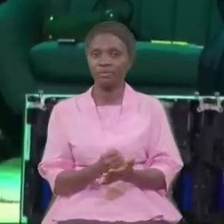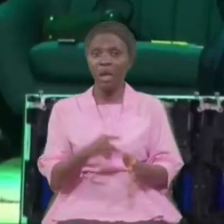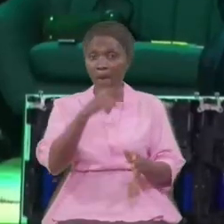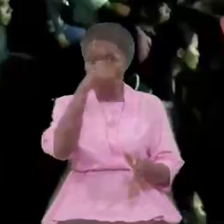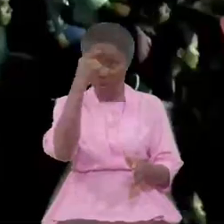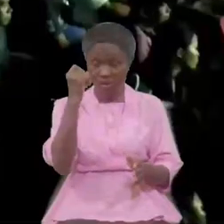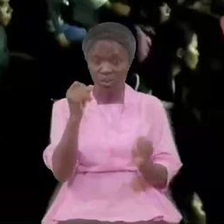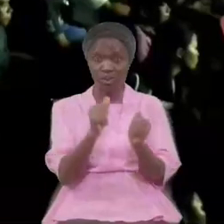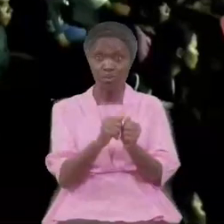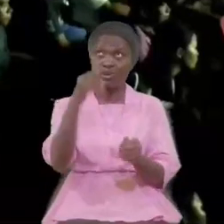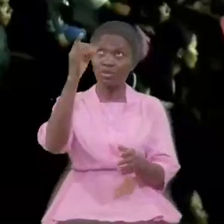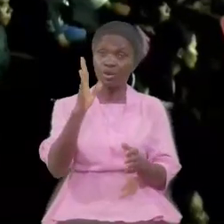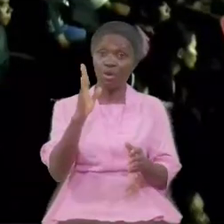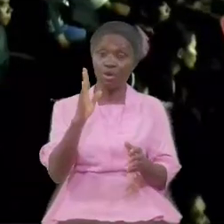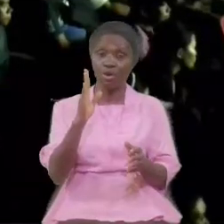que à Dieu,